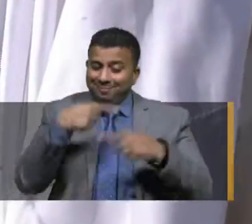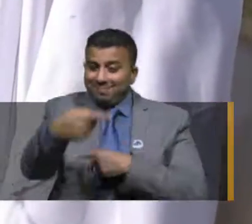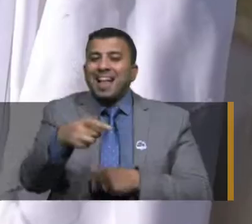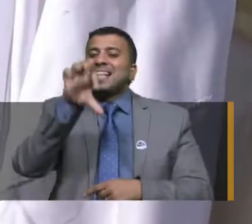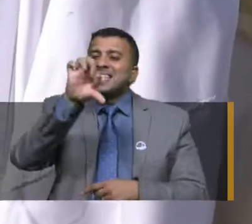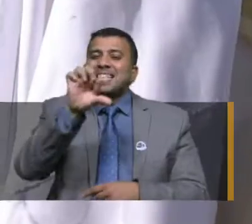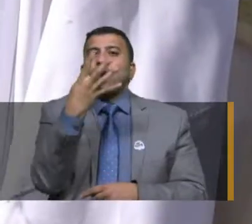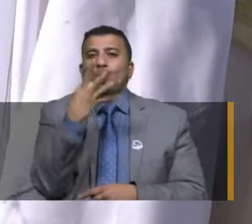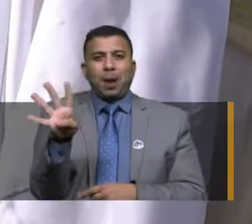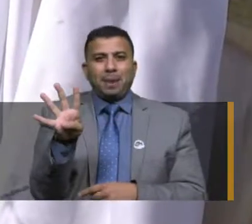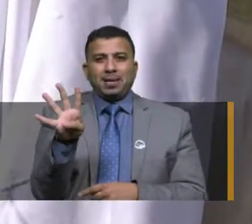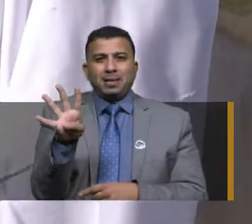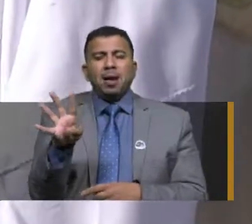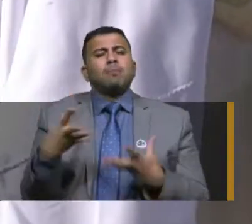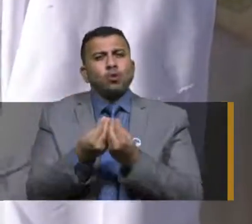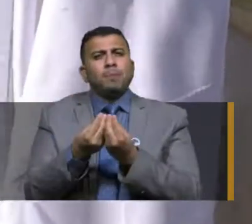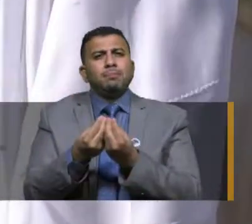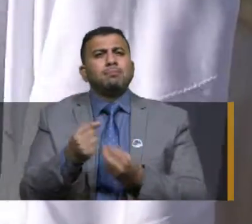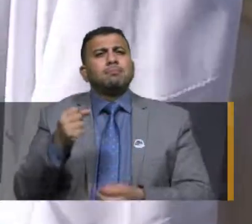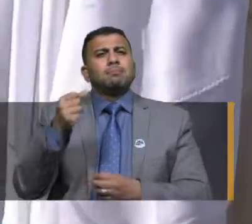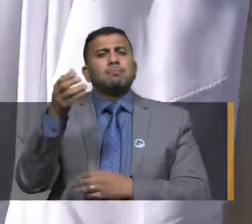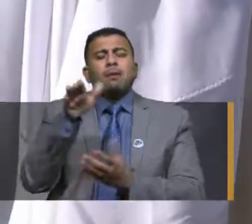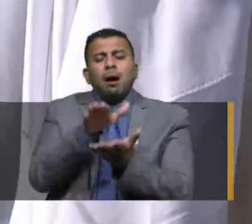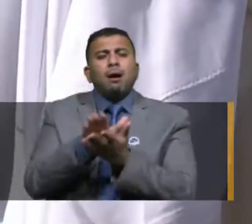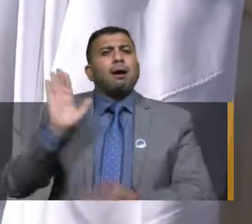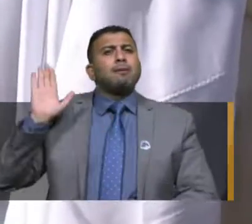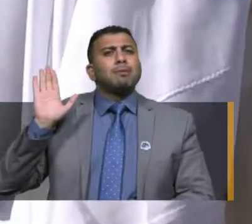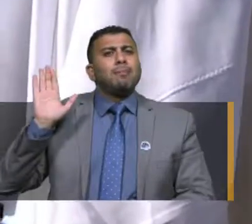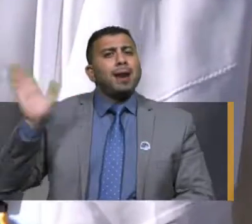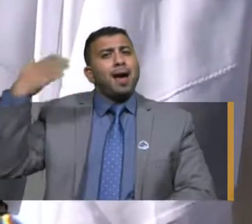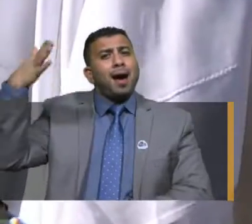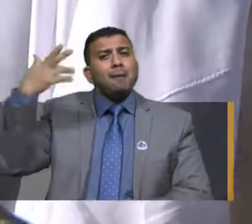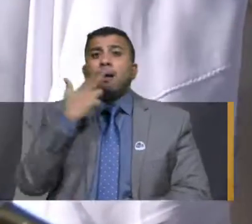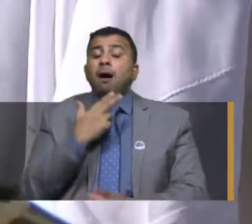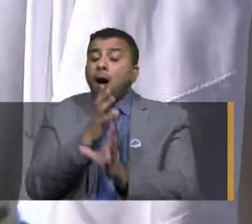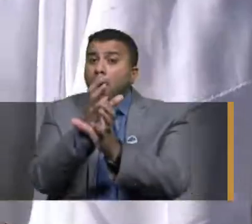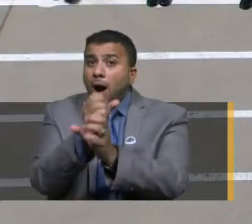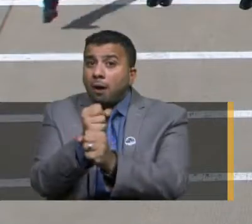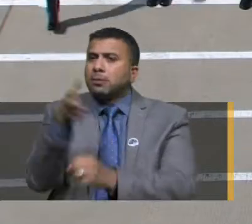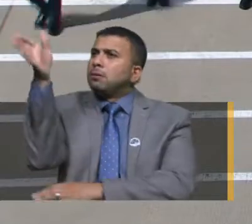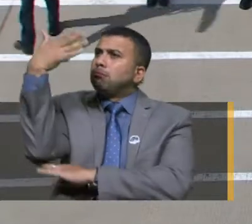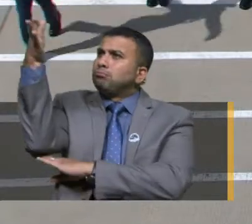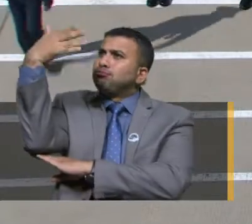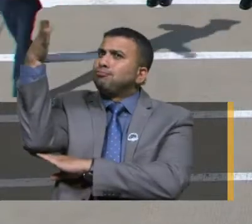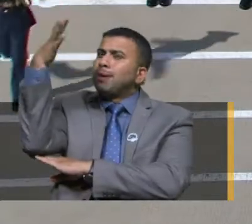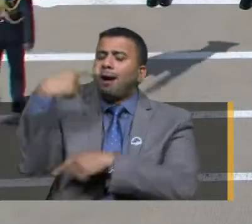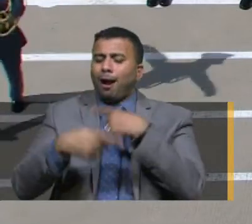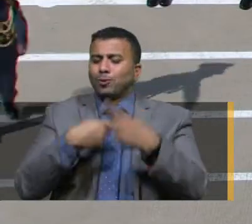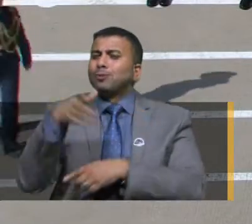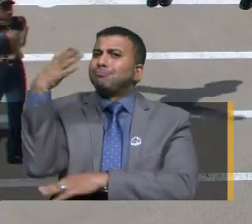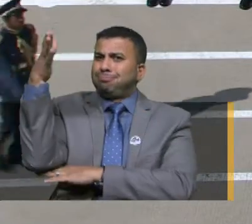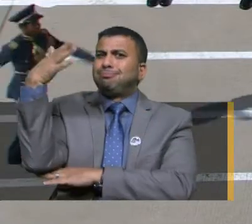الدورة 49 مصحوبا بقسم العلم بأن يحافظوا عليه مرفوعا عاليا.